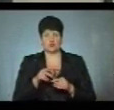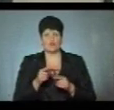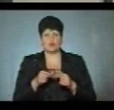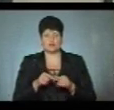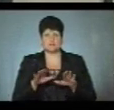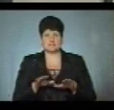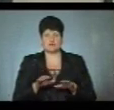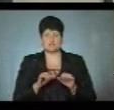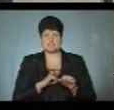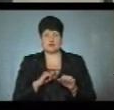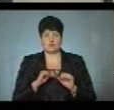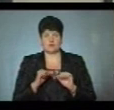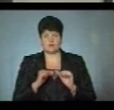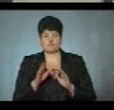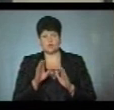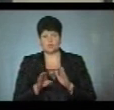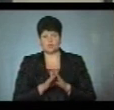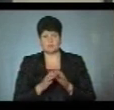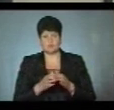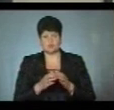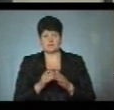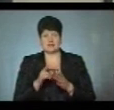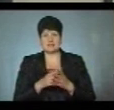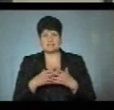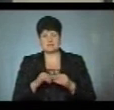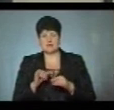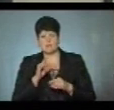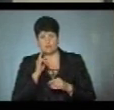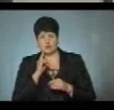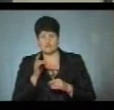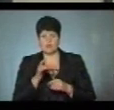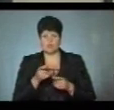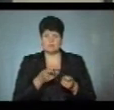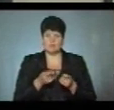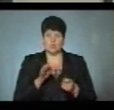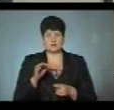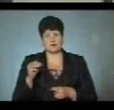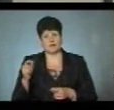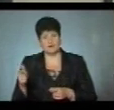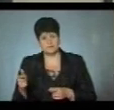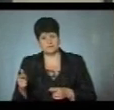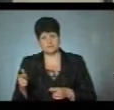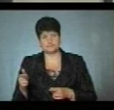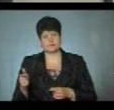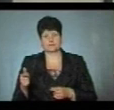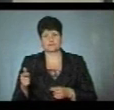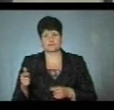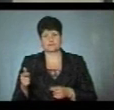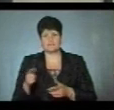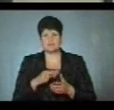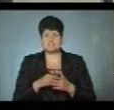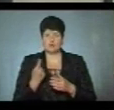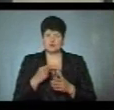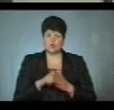там, чи місто обласного значення, в структурні підрозділи з питань сім'ї та молоді, що є в районних адміністраціях, чи там в ОТГ, чи в містах